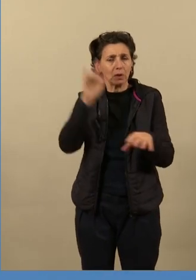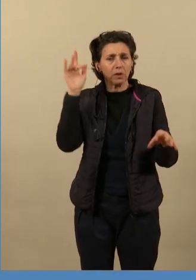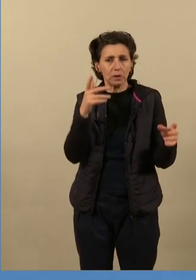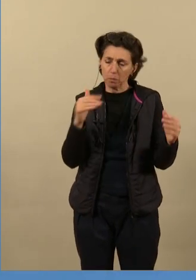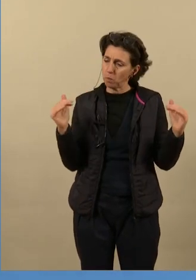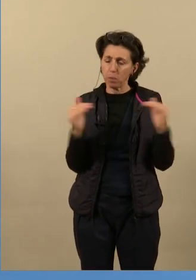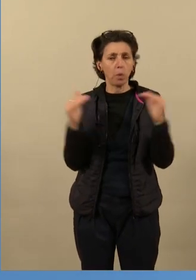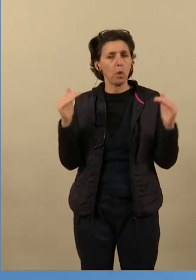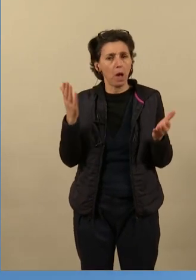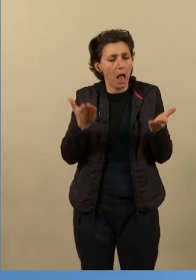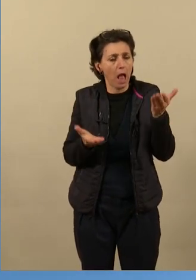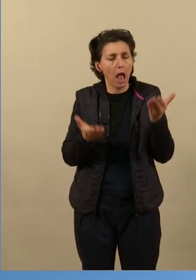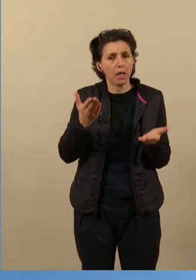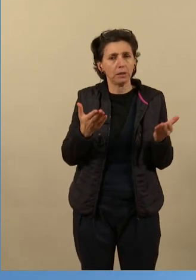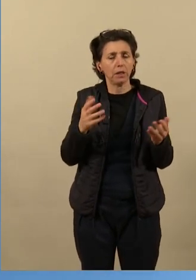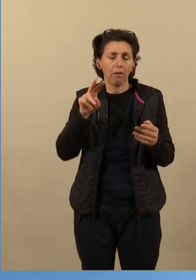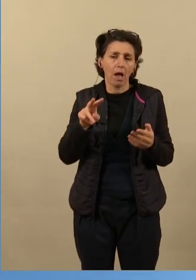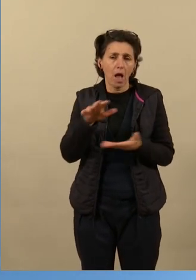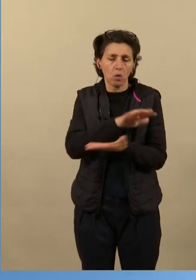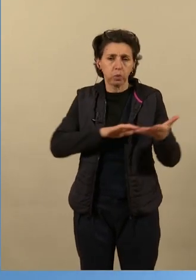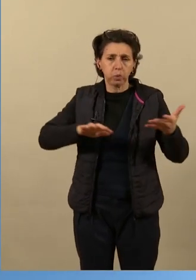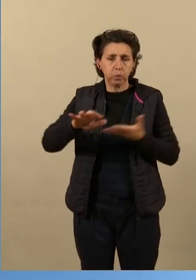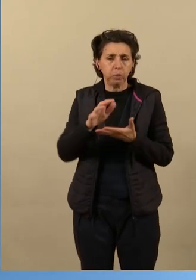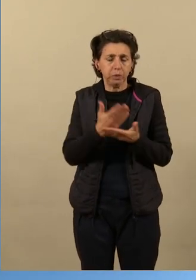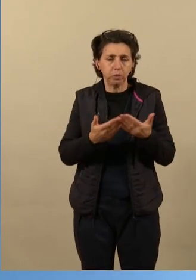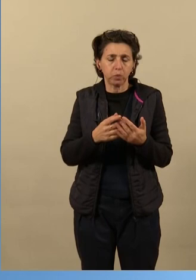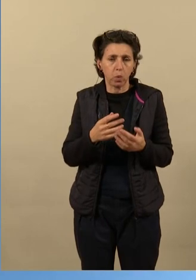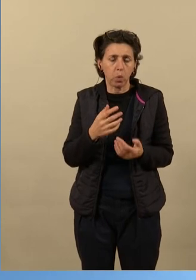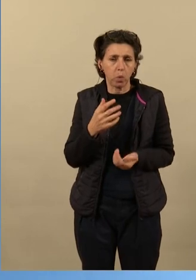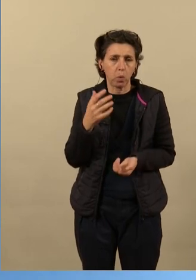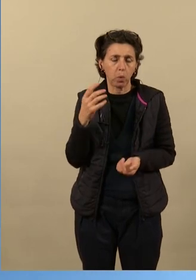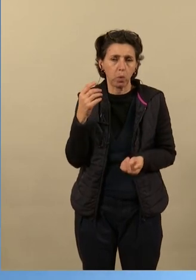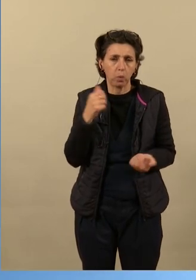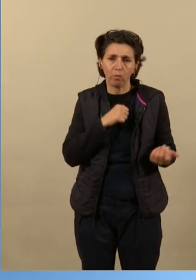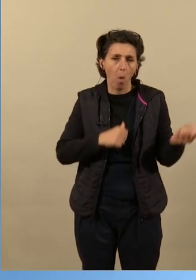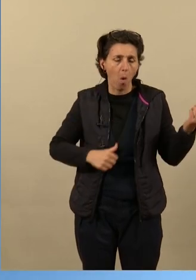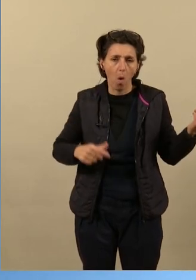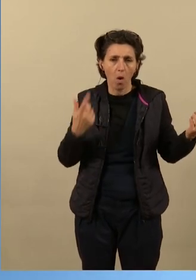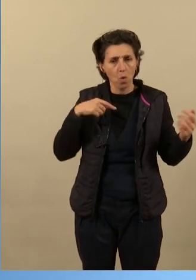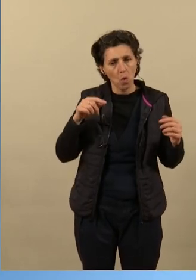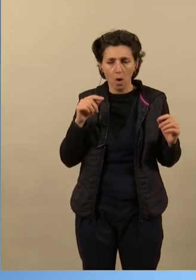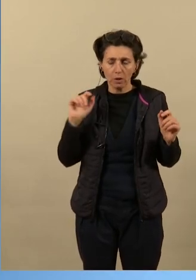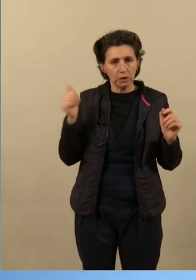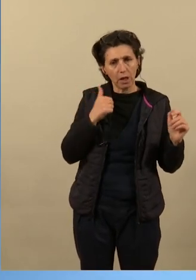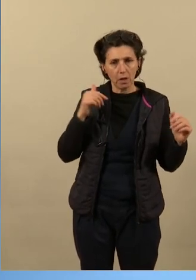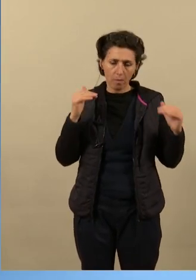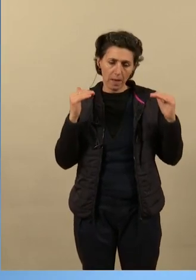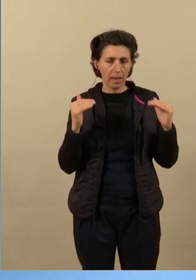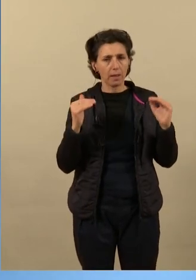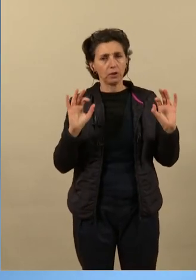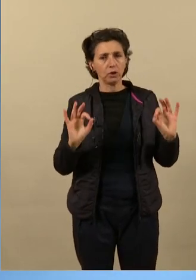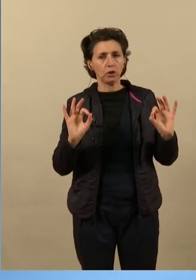difficulté de de ce conflit et des appréciations diverses que les uns et les autres nous portons de notre